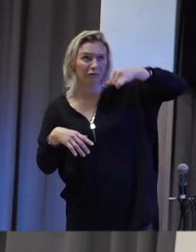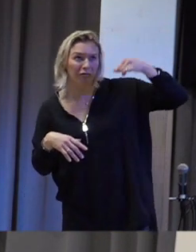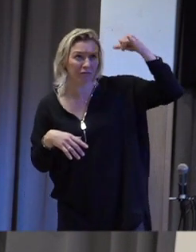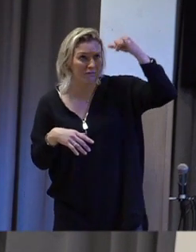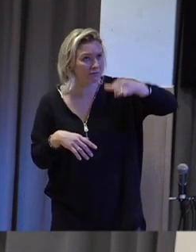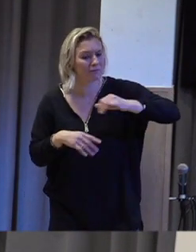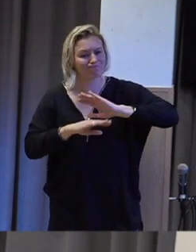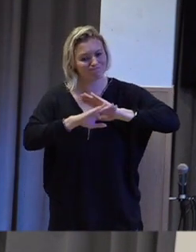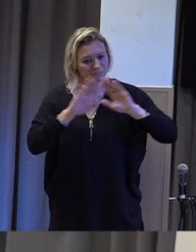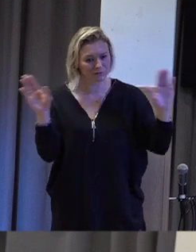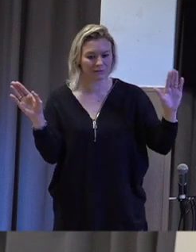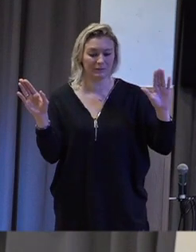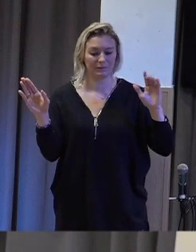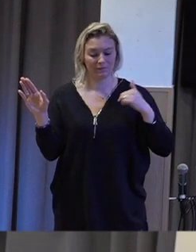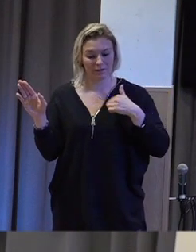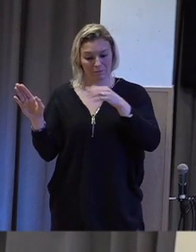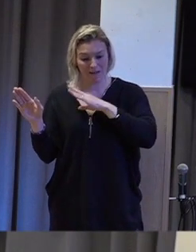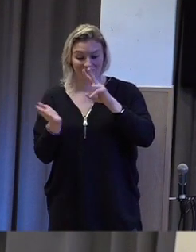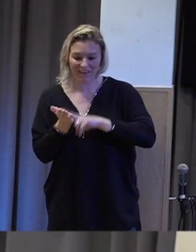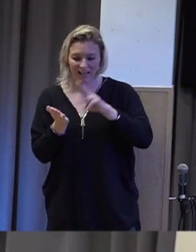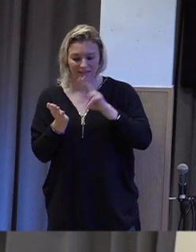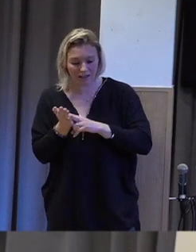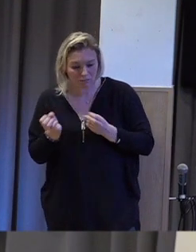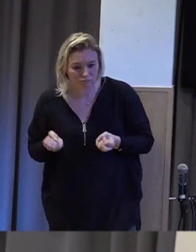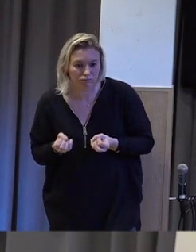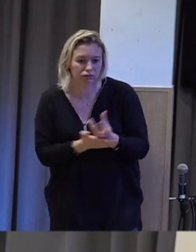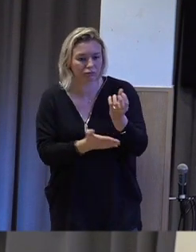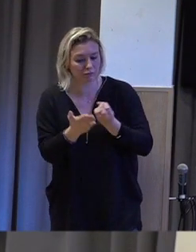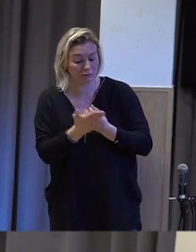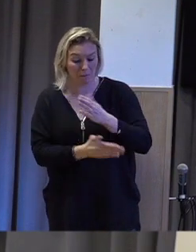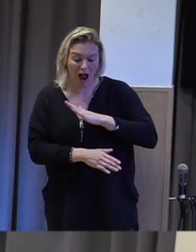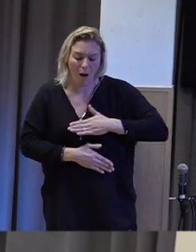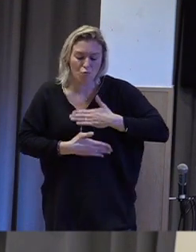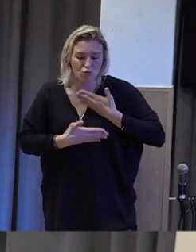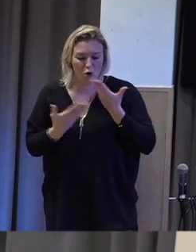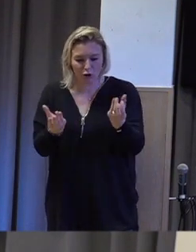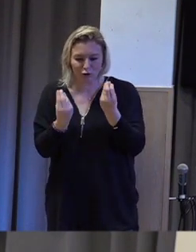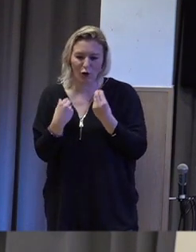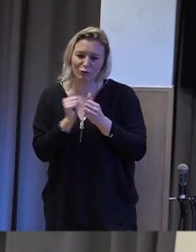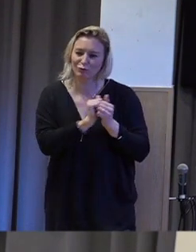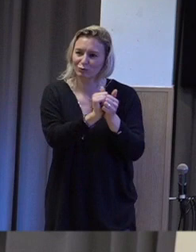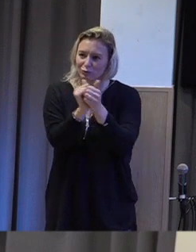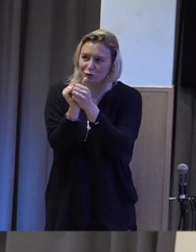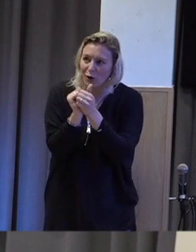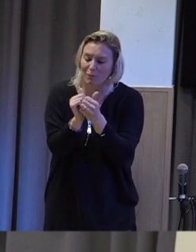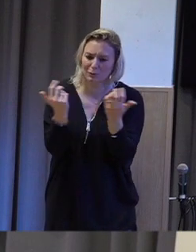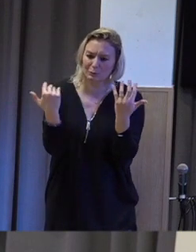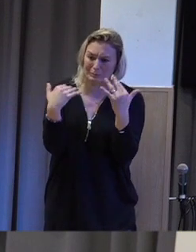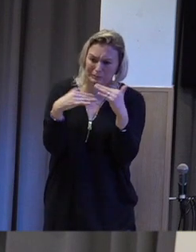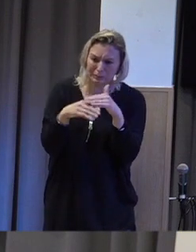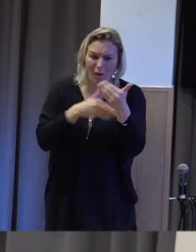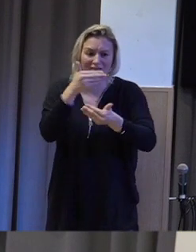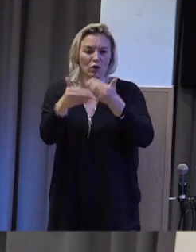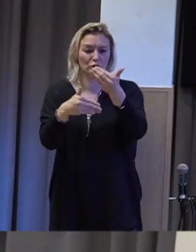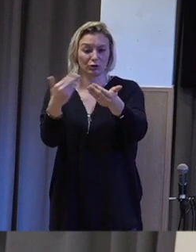sédition, mais qui, professant la vérité dans l'amour, nous croissions à tous égards en celui qui est le chef, à